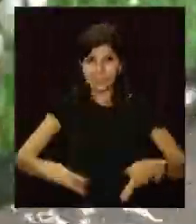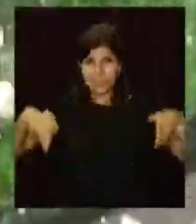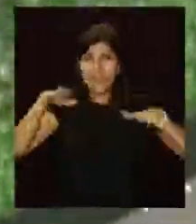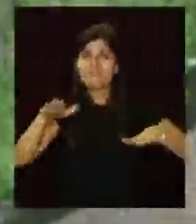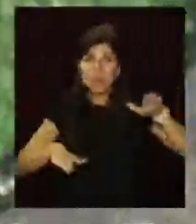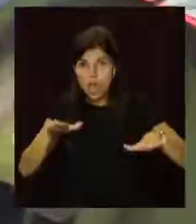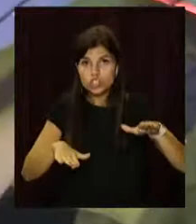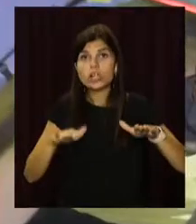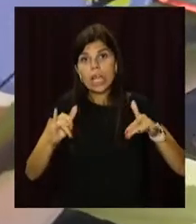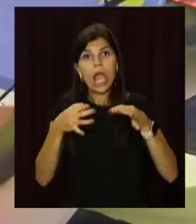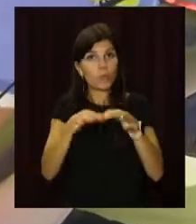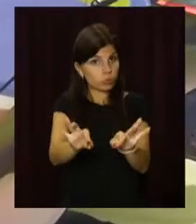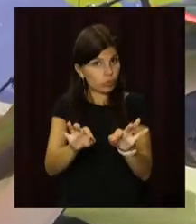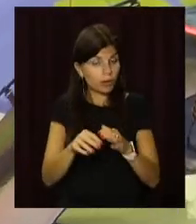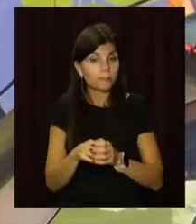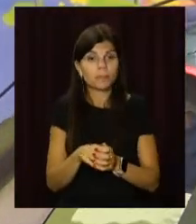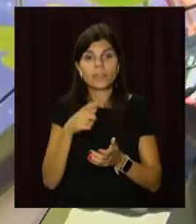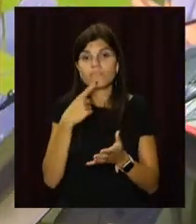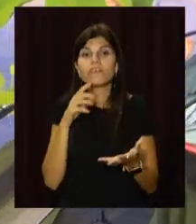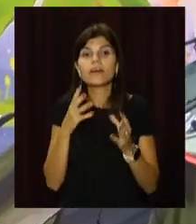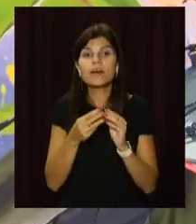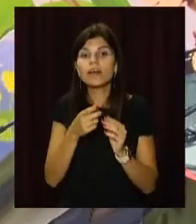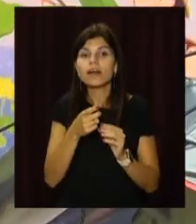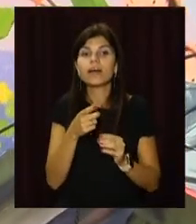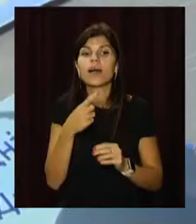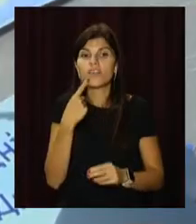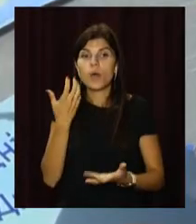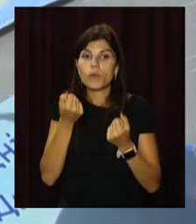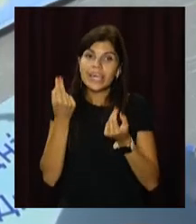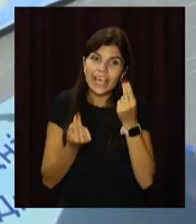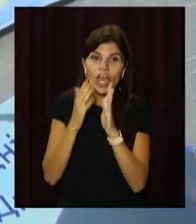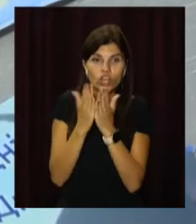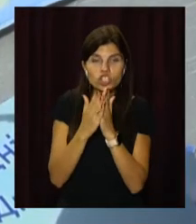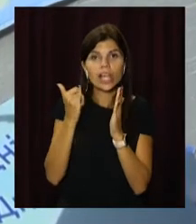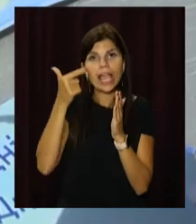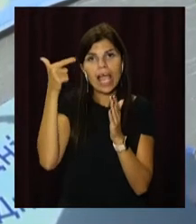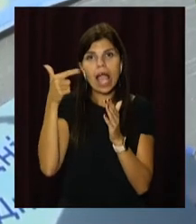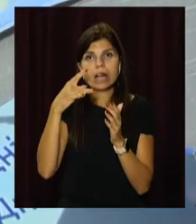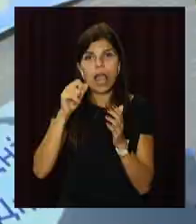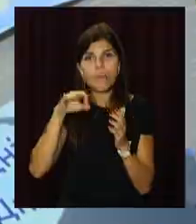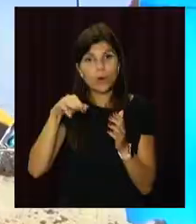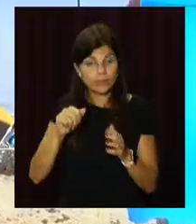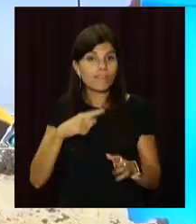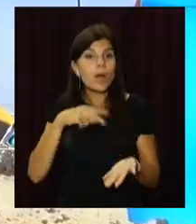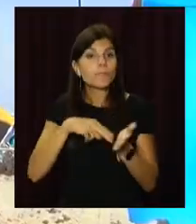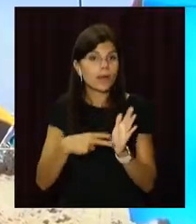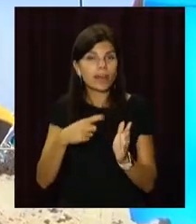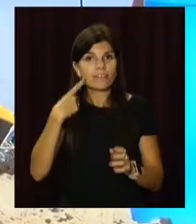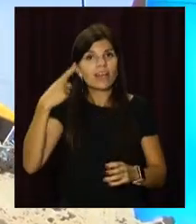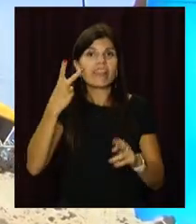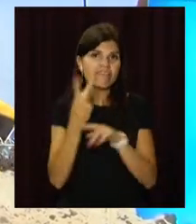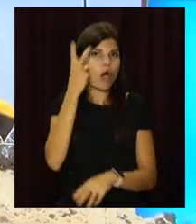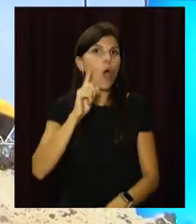зважують і випускають. Не дивлячись на результат, кожен учасник фесту отримав іграшки, книжки та грамоти. У планах організаторів проводити